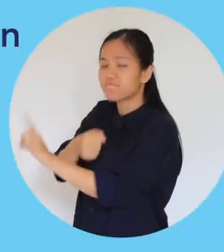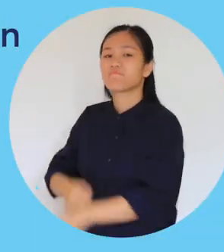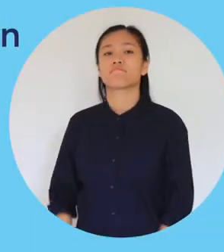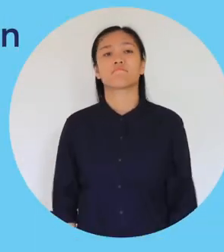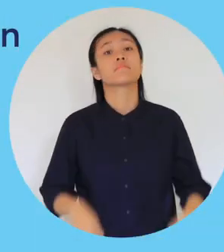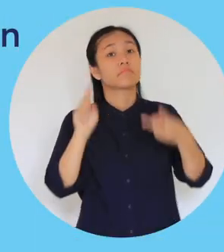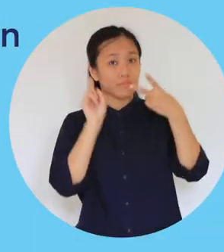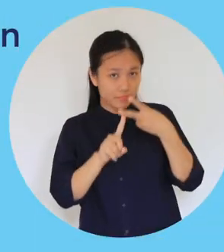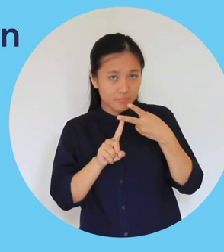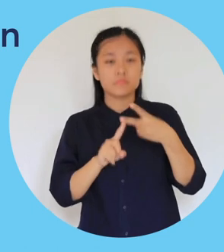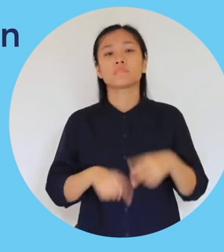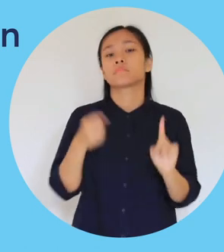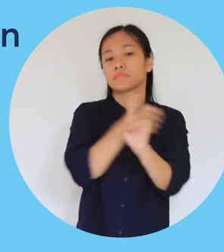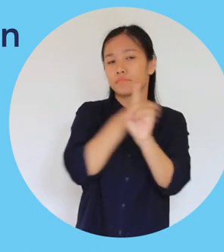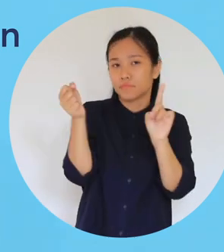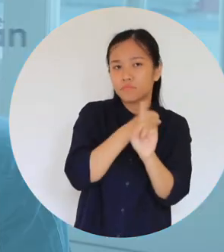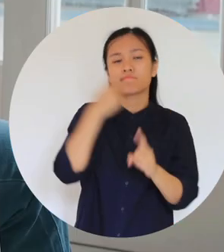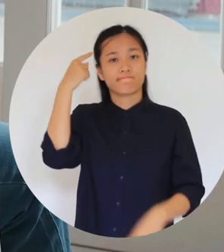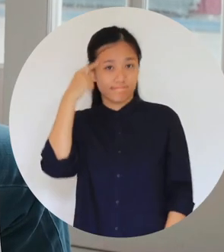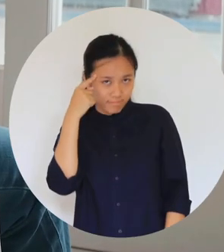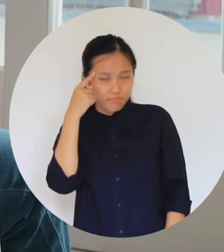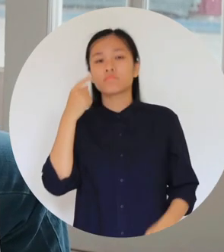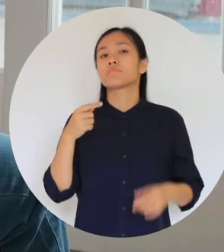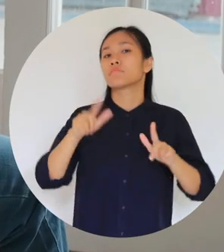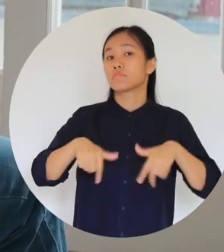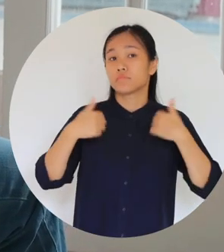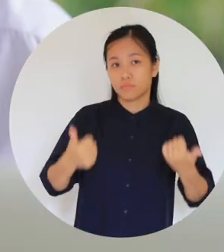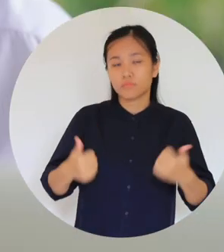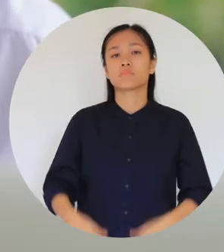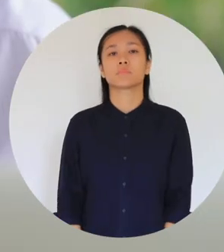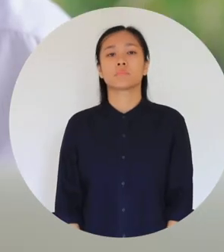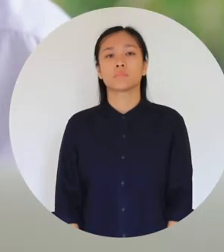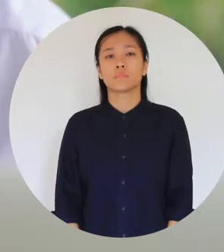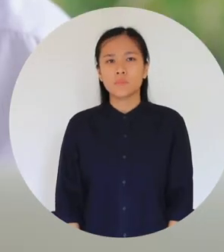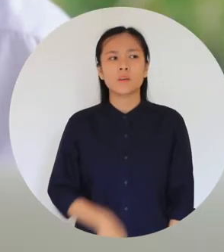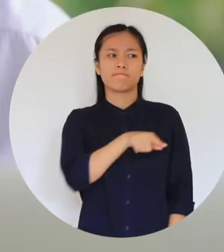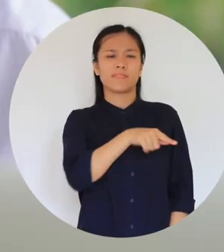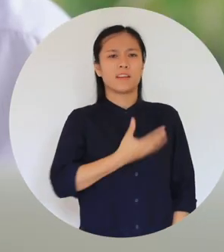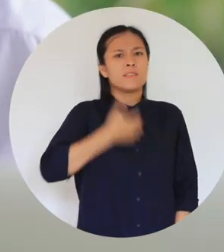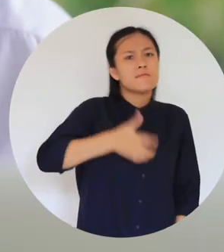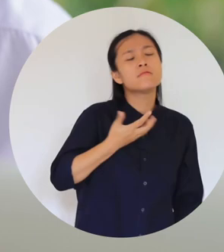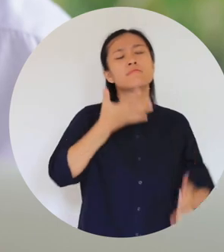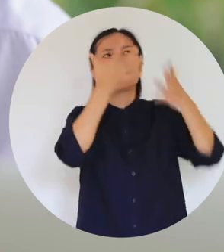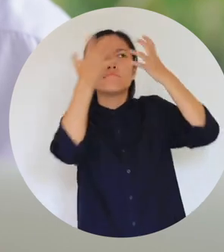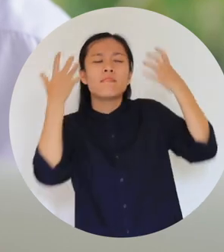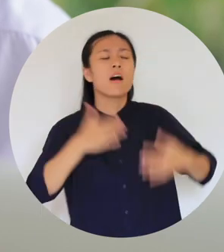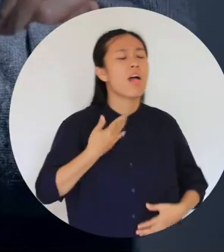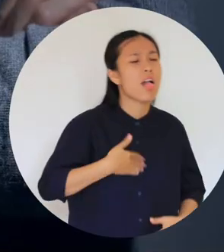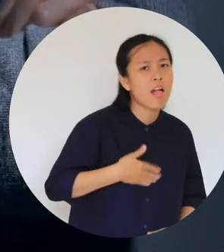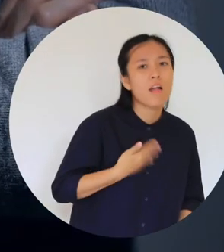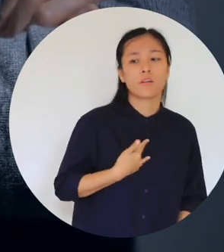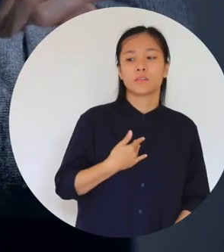2. Bạo hành bạo lực tinh thần đối với người khuyết tật có thể kể đến: trong lúc nóng giận hay mệt mỏi, người chăm sóc có